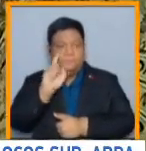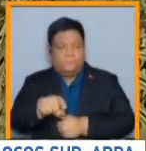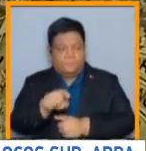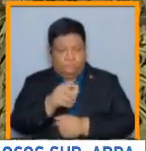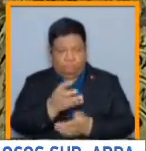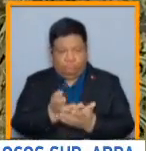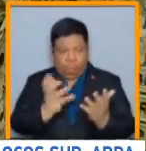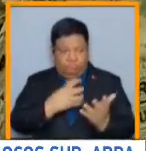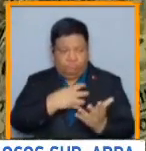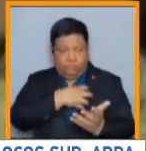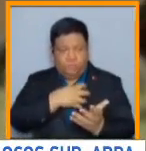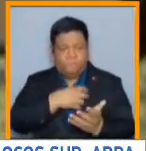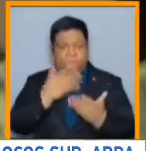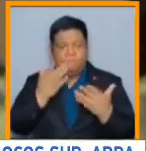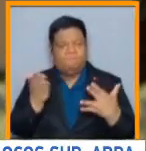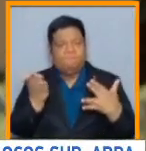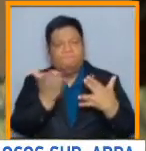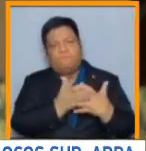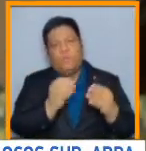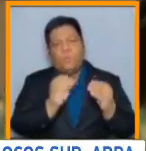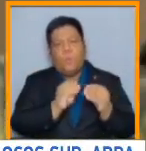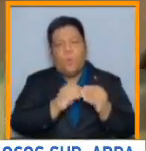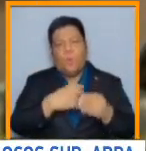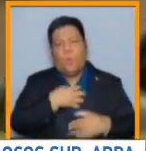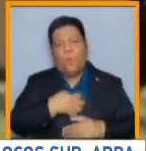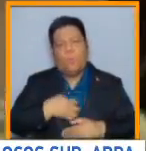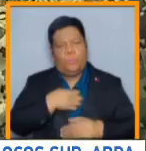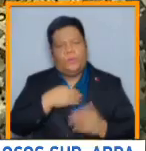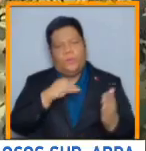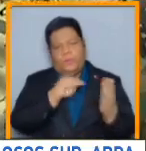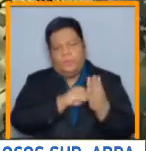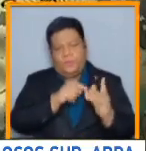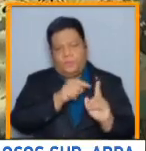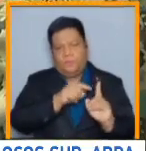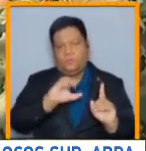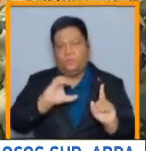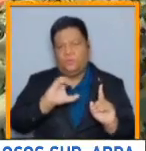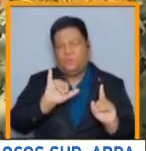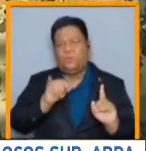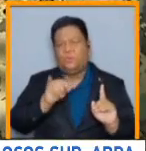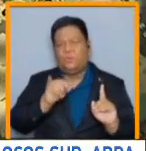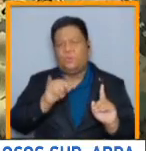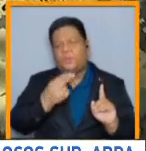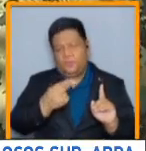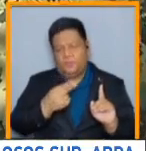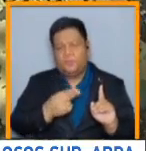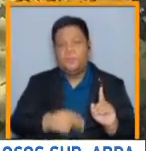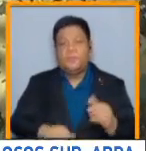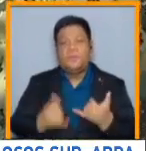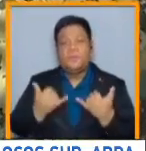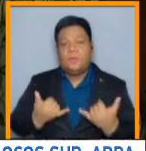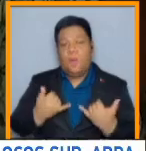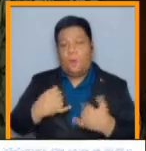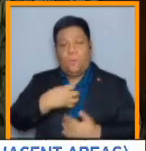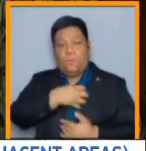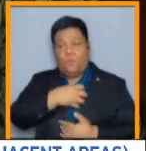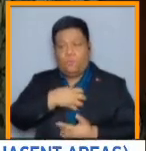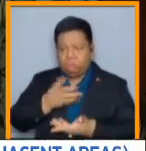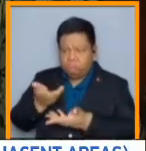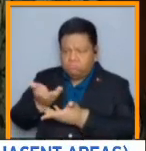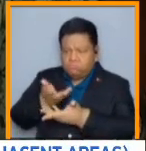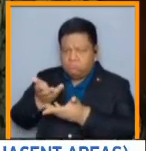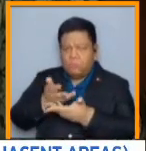ng supplemental complaint laban kay Chua. Kaya naman kinakausap na ng CIDG ang mga nakasalamuhan ni Chua. Yung